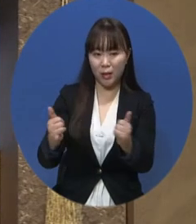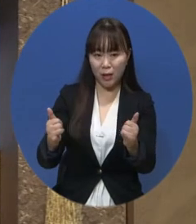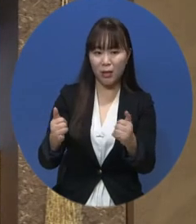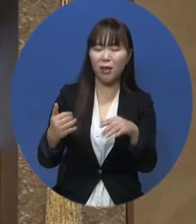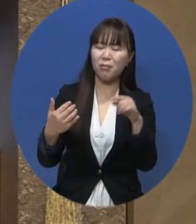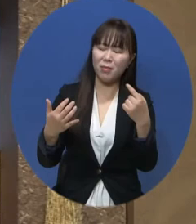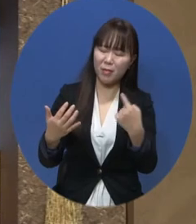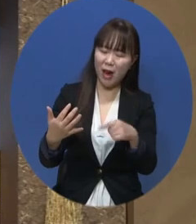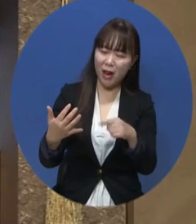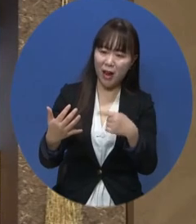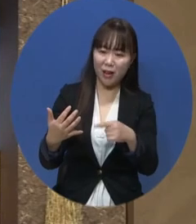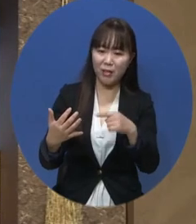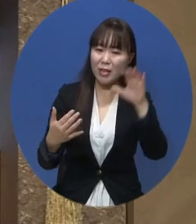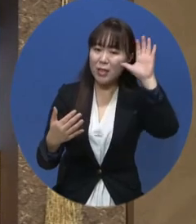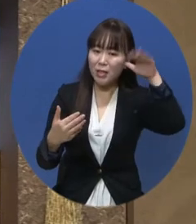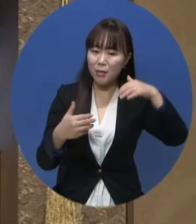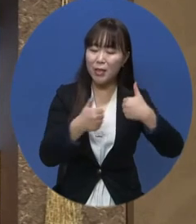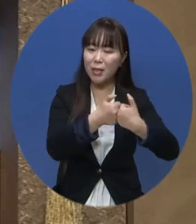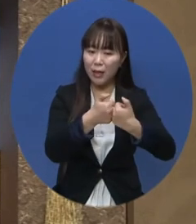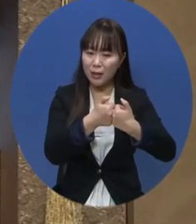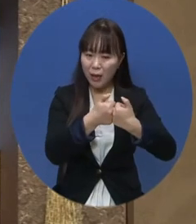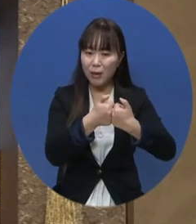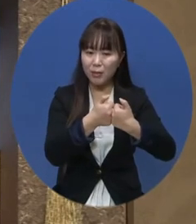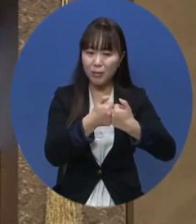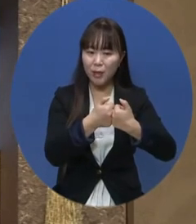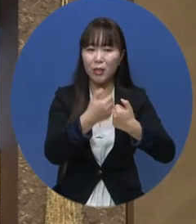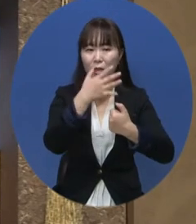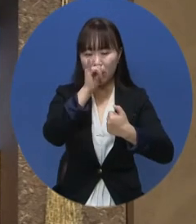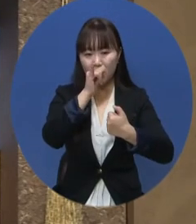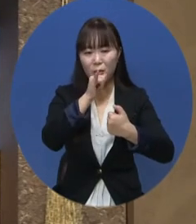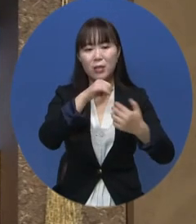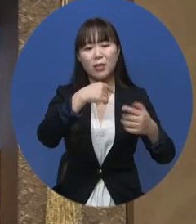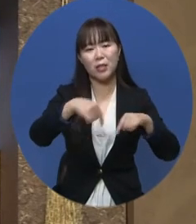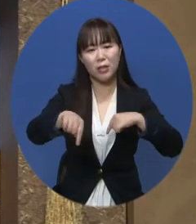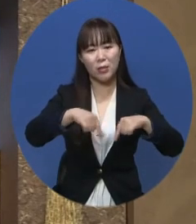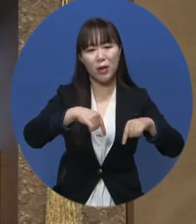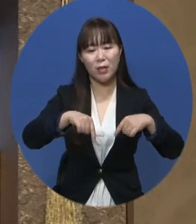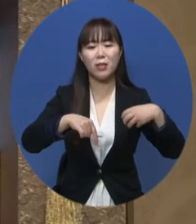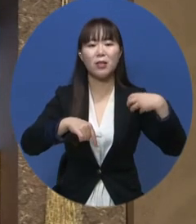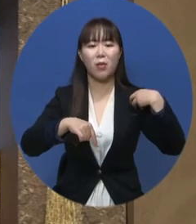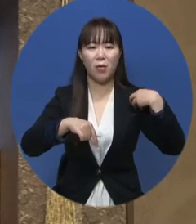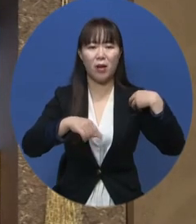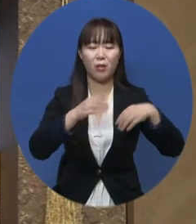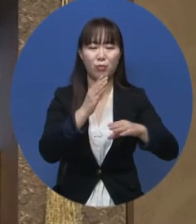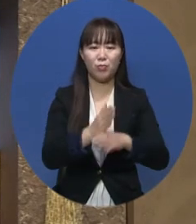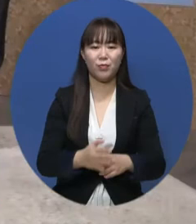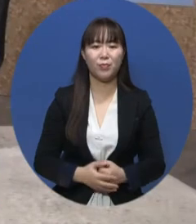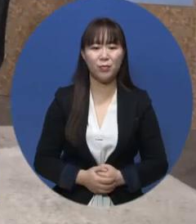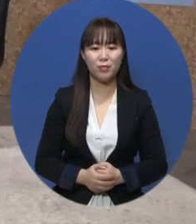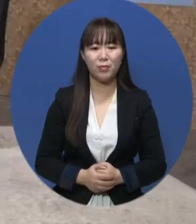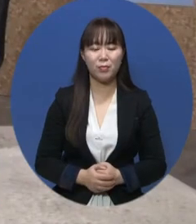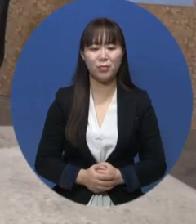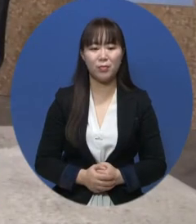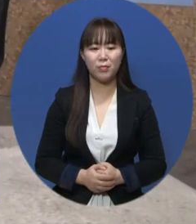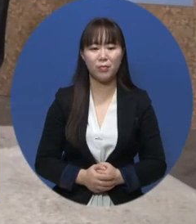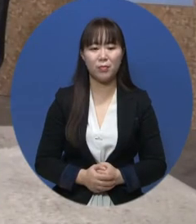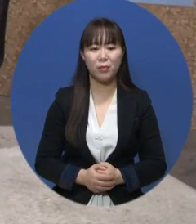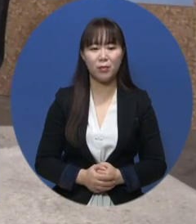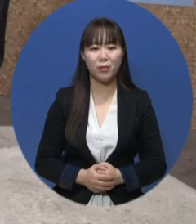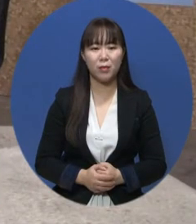해서 치매 상담을 어르신들을 그렇게 할 수 있도록 지도하는 역할을 하고 있습니다. 아 그런데 이제